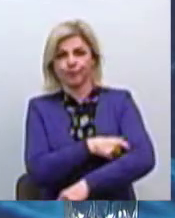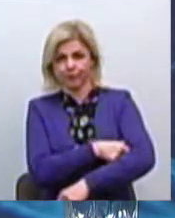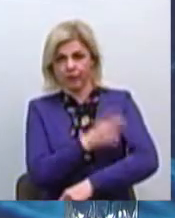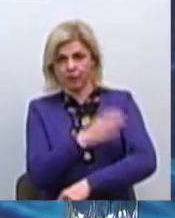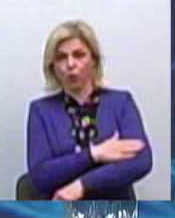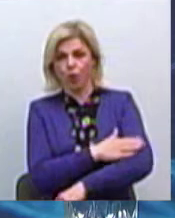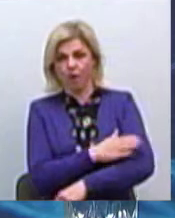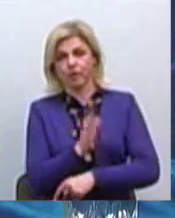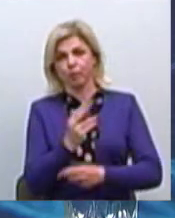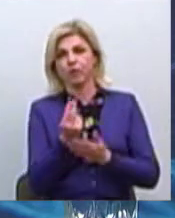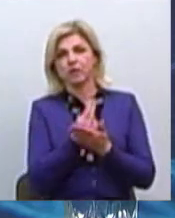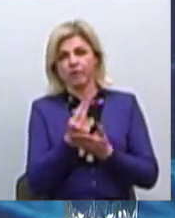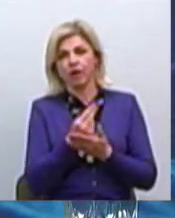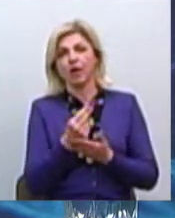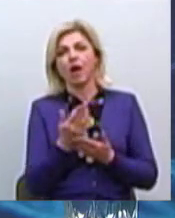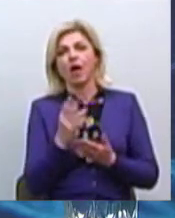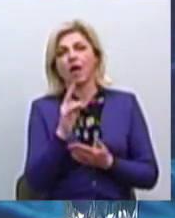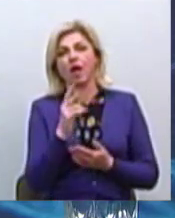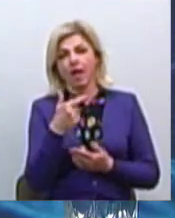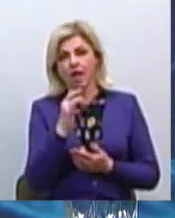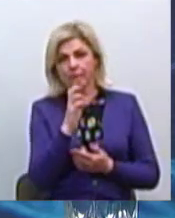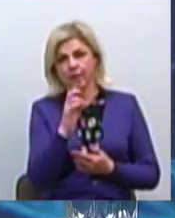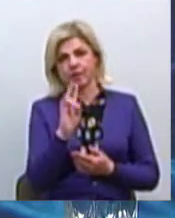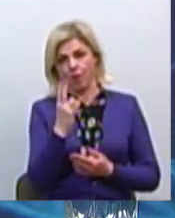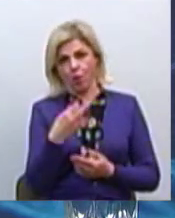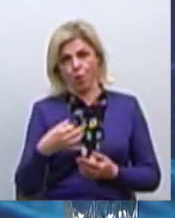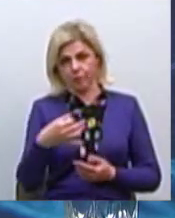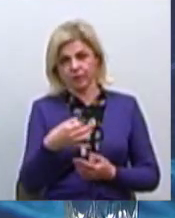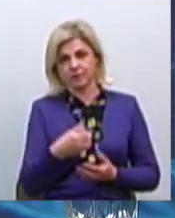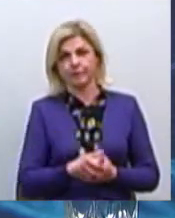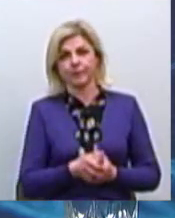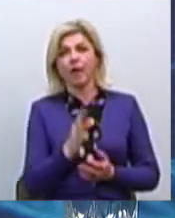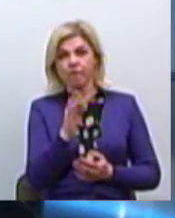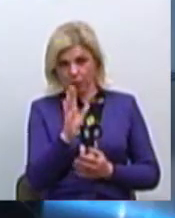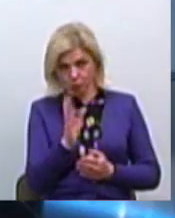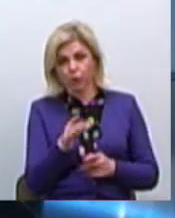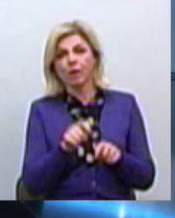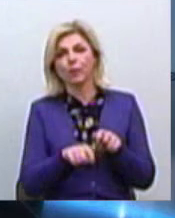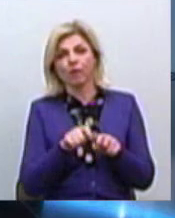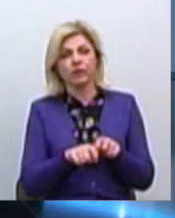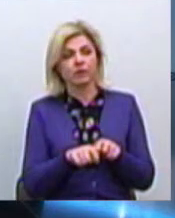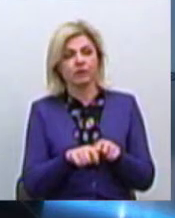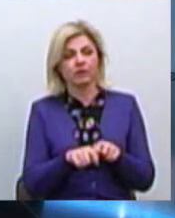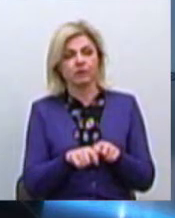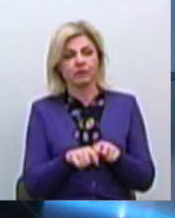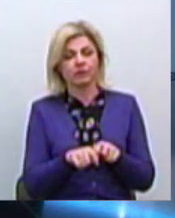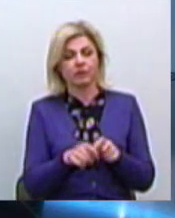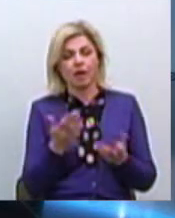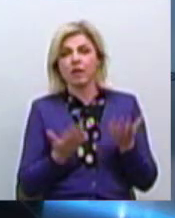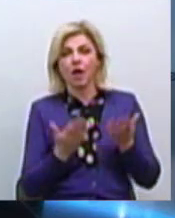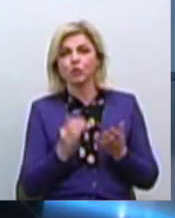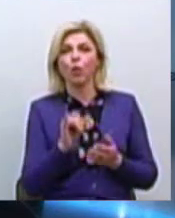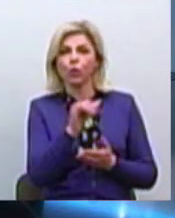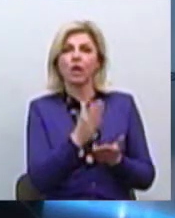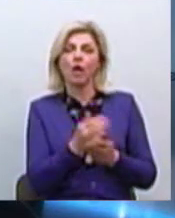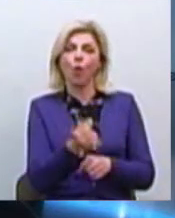з зображенням герба Миколаївської області. А скажіть, будь ласка, Сергію, ви будете перевіряти, якщо в них є